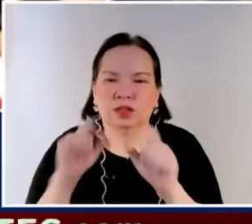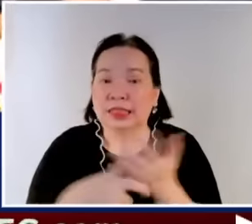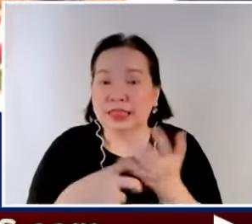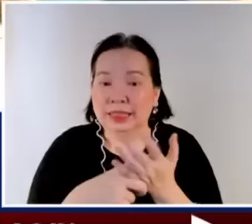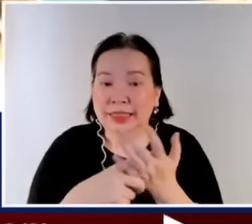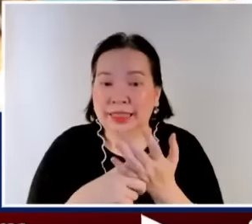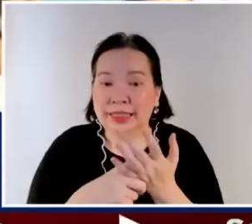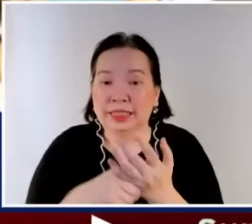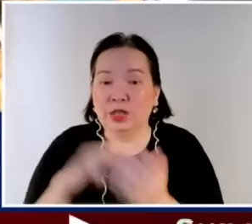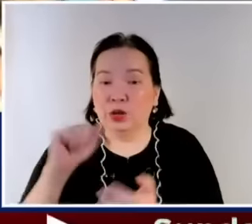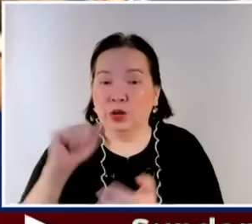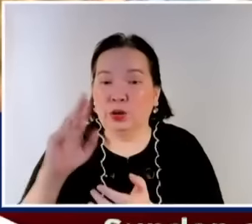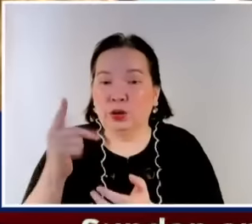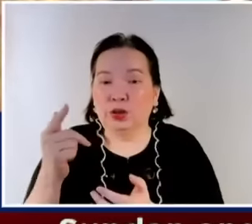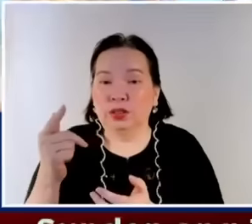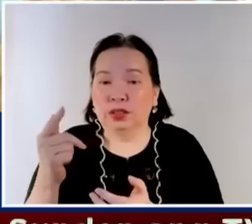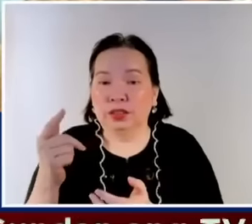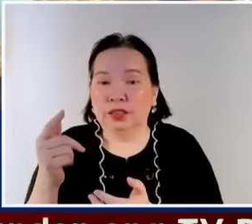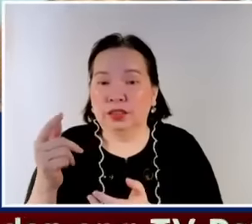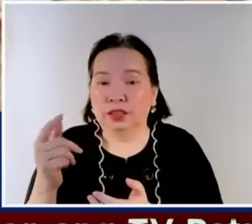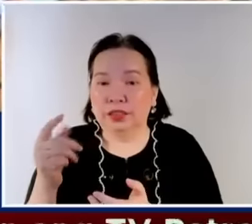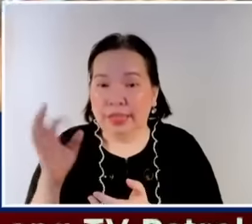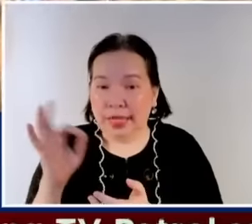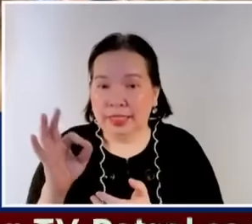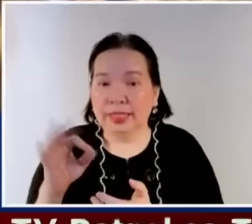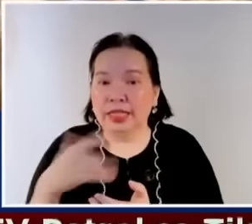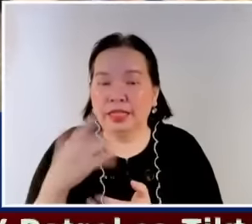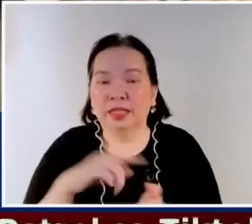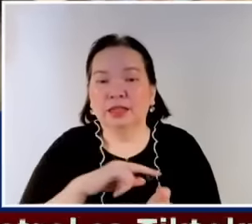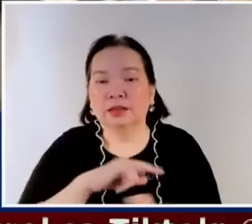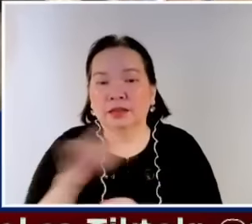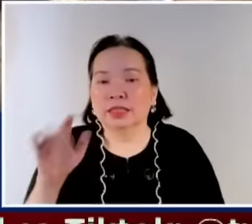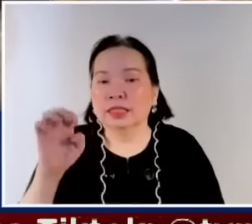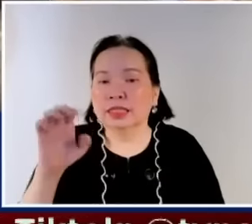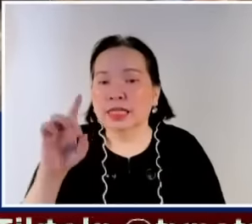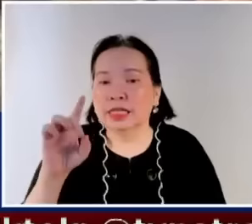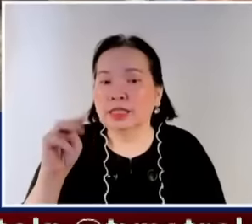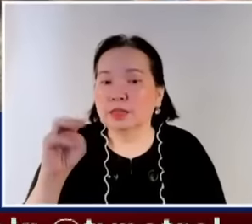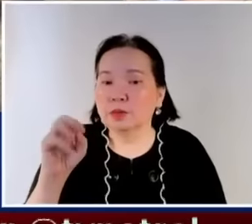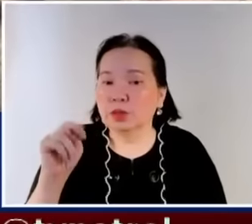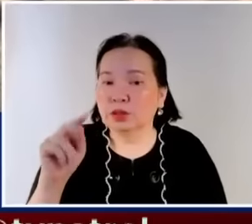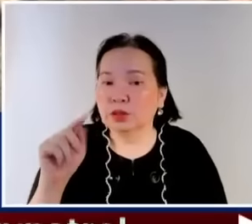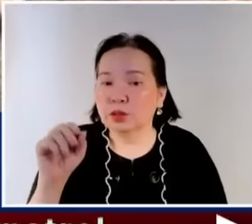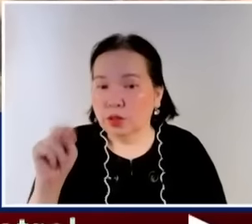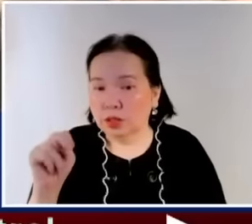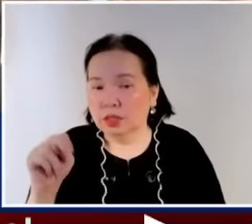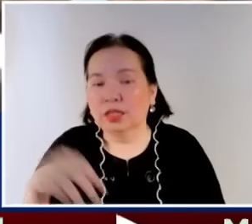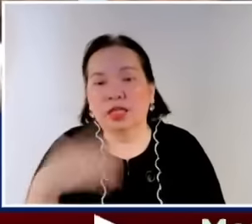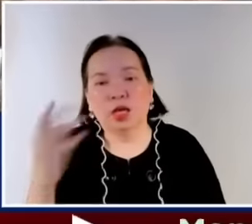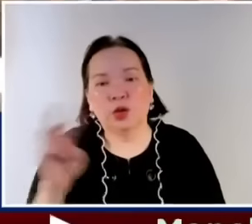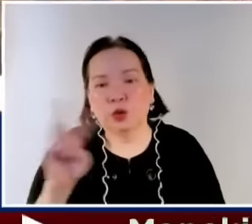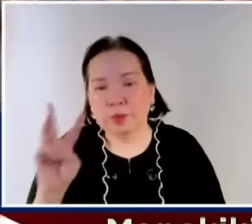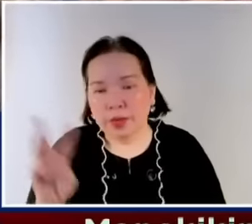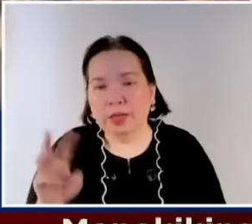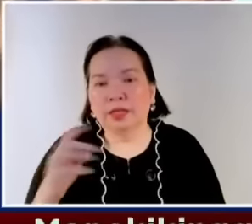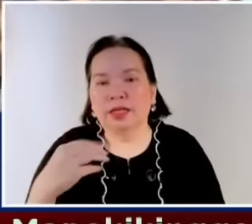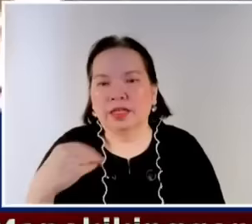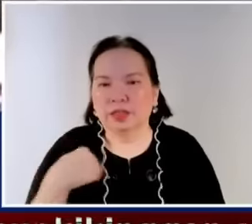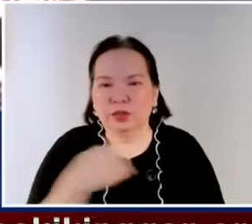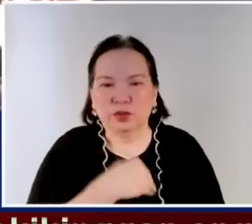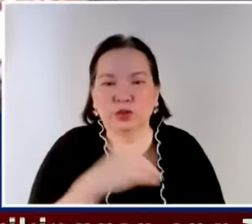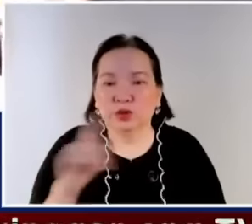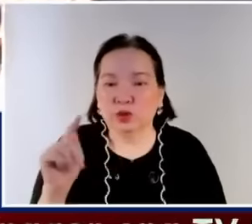naman nito, biyahing Edmonton ng Beanie at sunod naman sa mga lungsod na Winnipeg at Toronto. Bago ang series ng